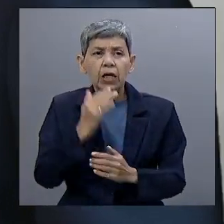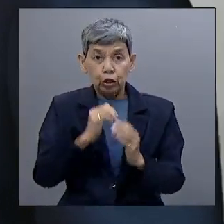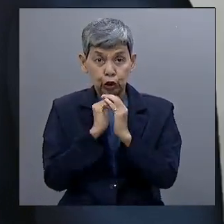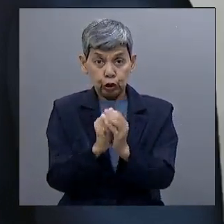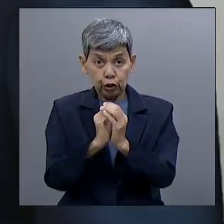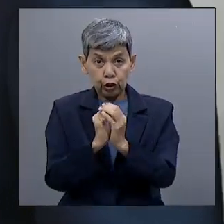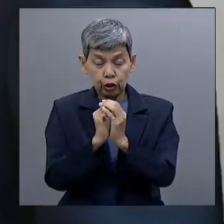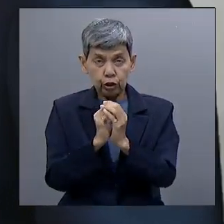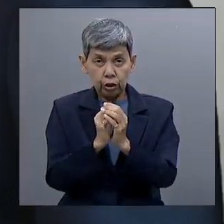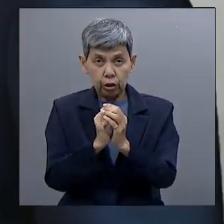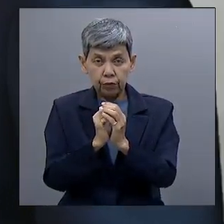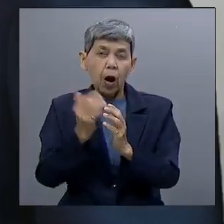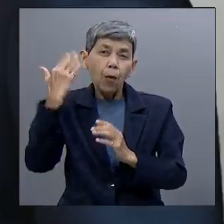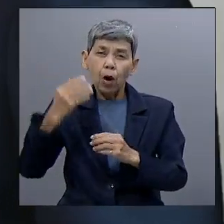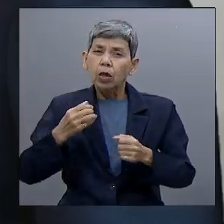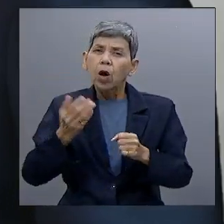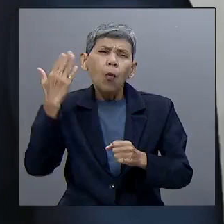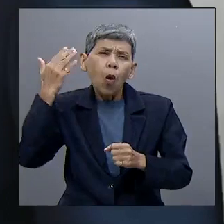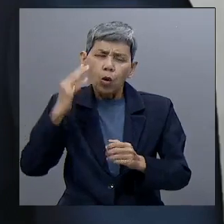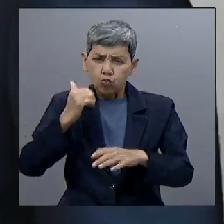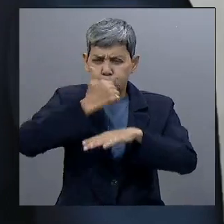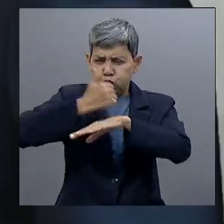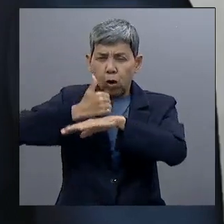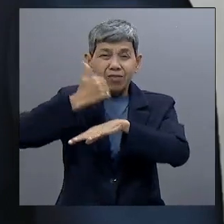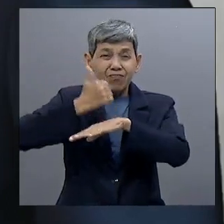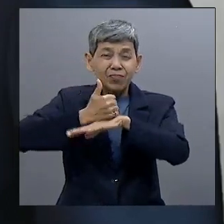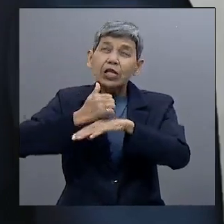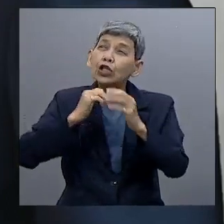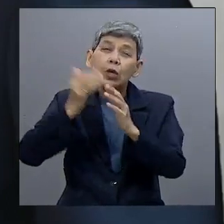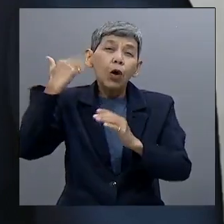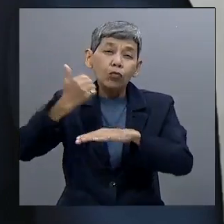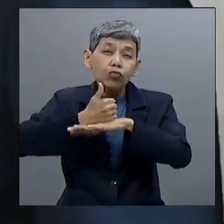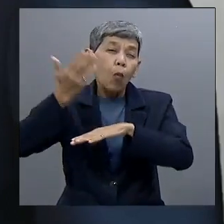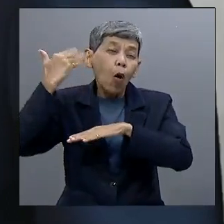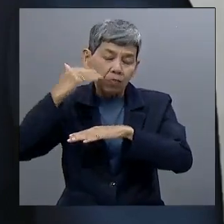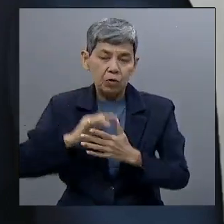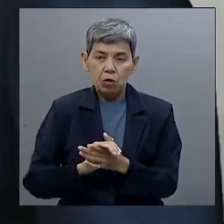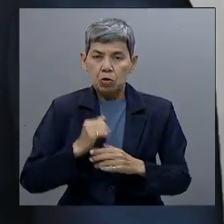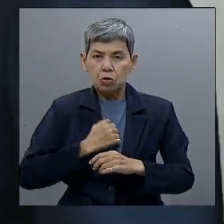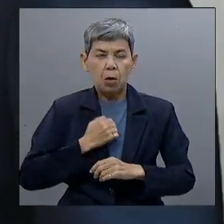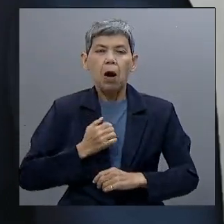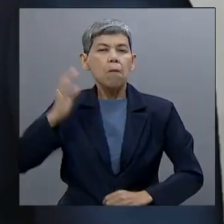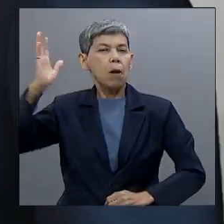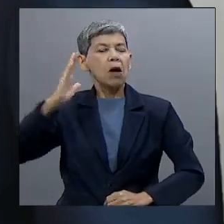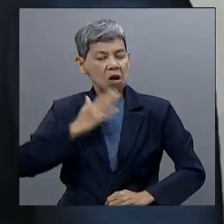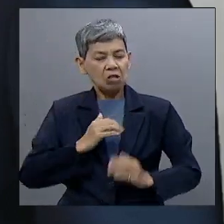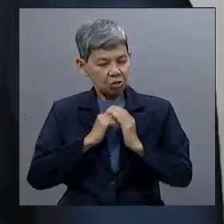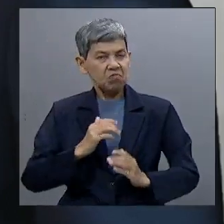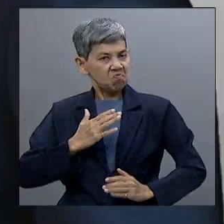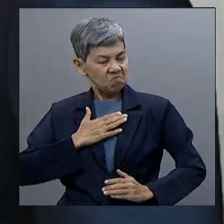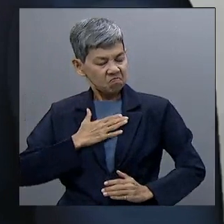นี่ยในยุคผู้นำคนที่แล้วคือท่านหูจิ่นเผาท่านเป็นคนแรกที่ประกาศว่าจีนจะใ